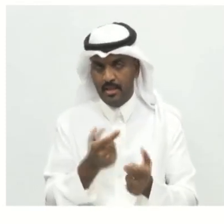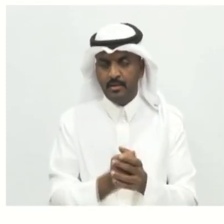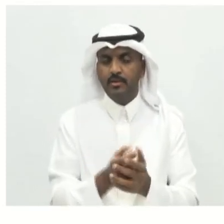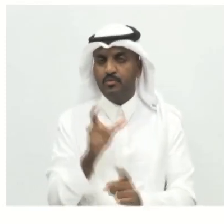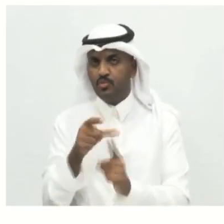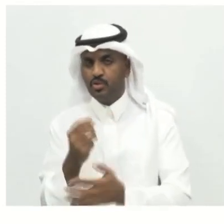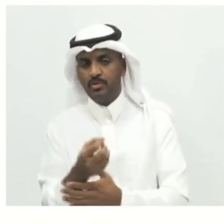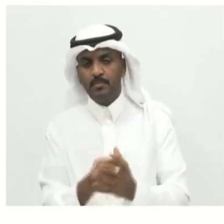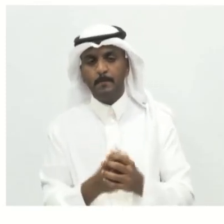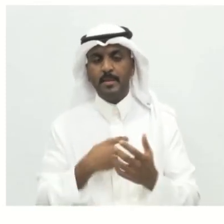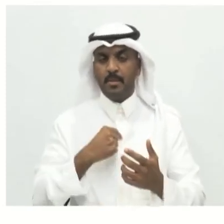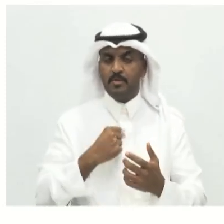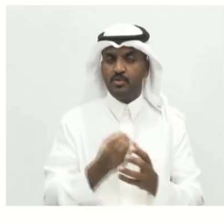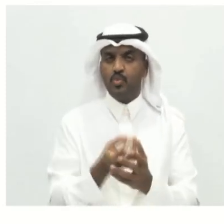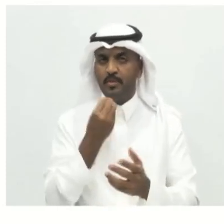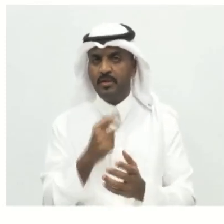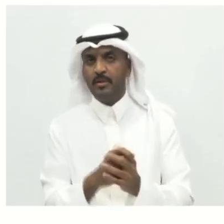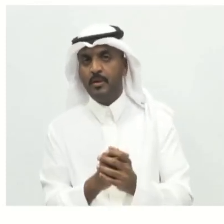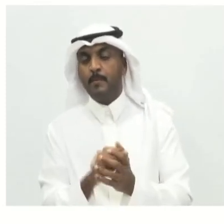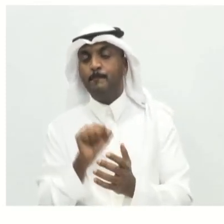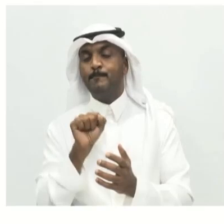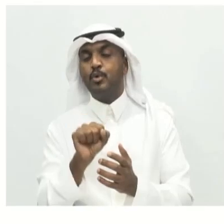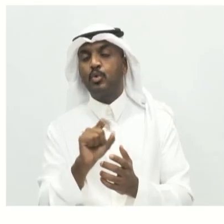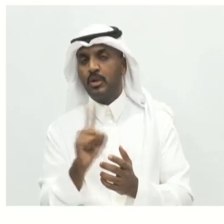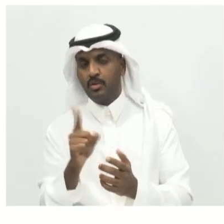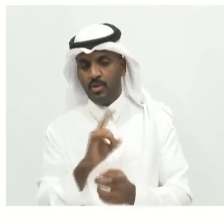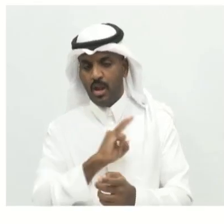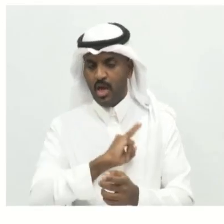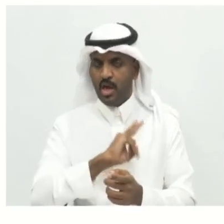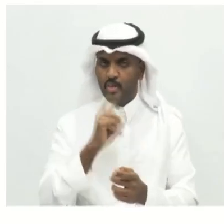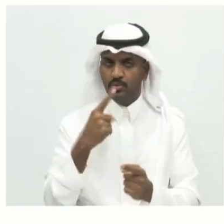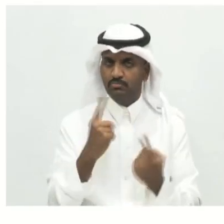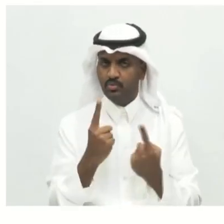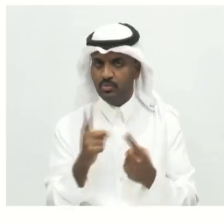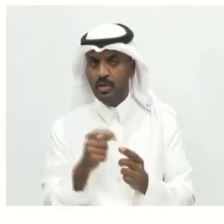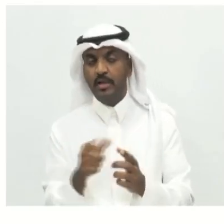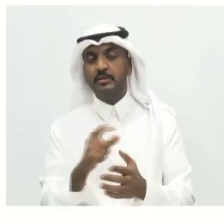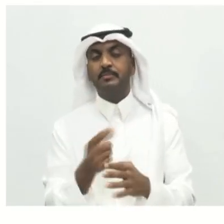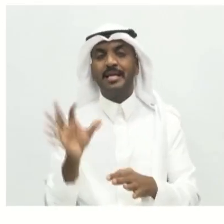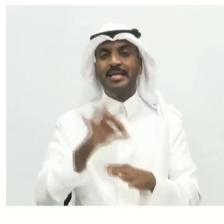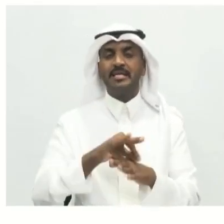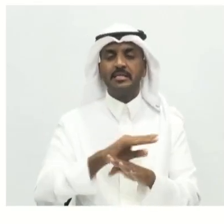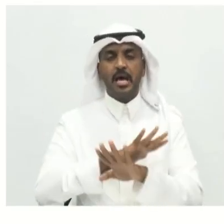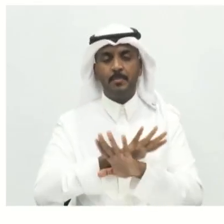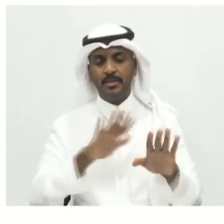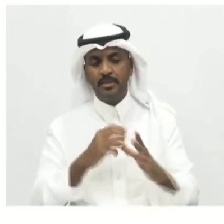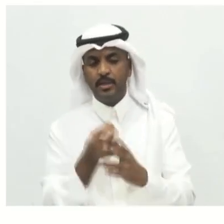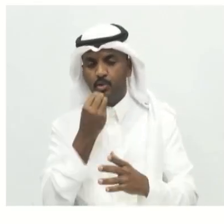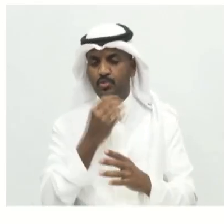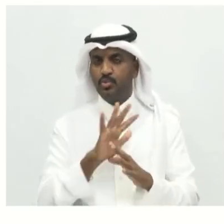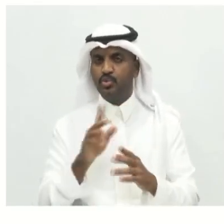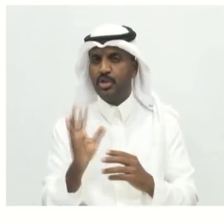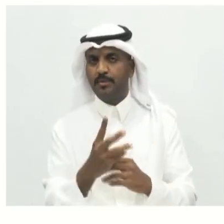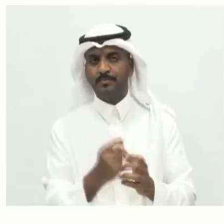ماذا انه ملك له لا يجوز لاحد من الناس ابدا ان ياخذ منه